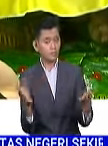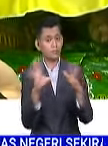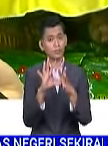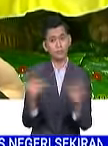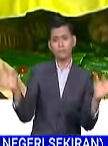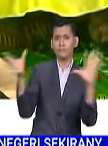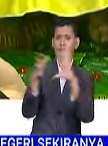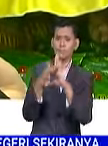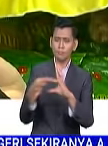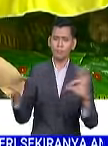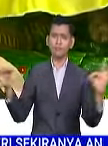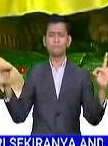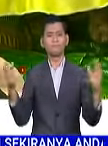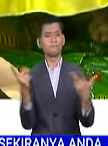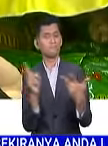cerita,